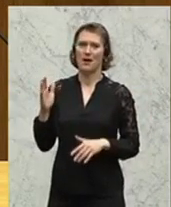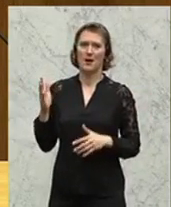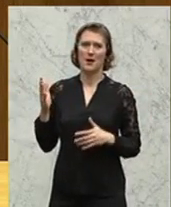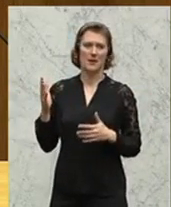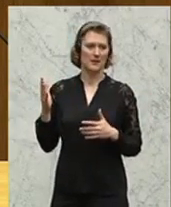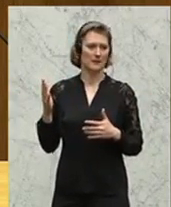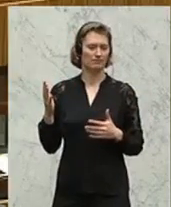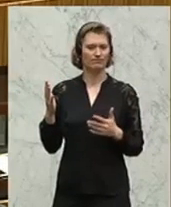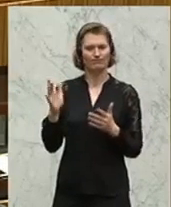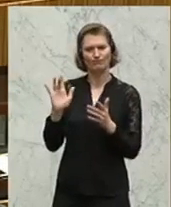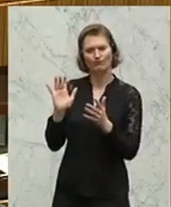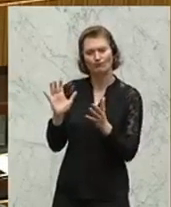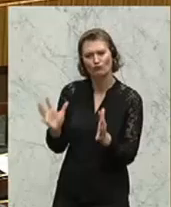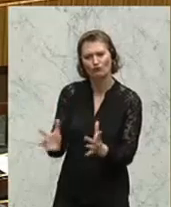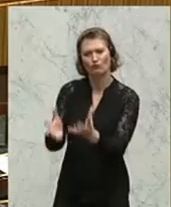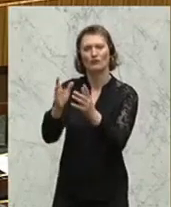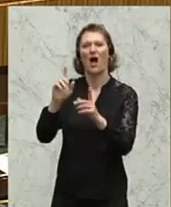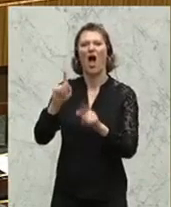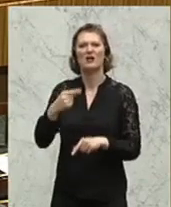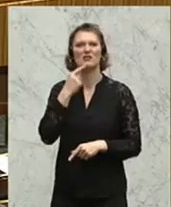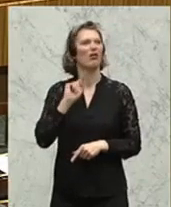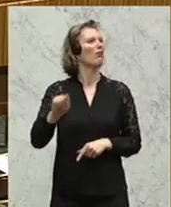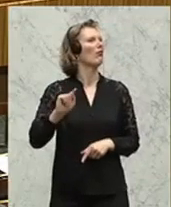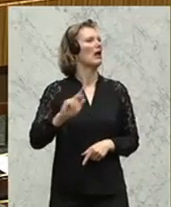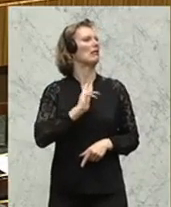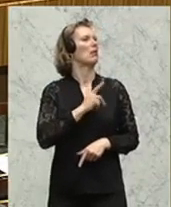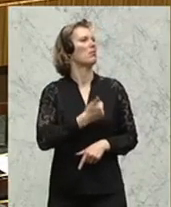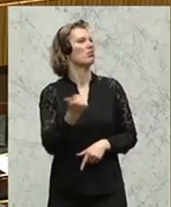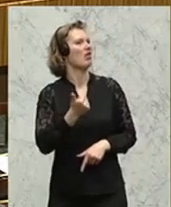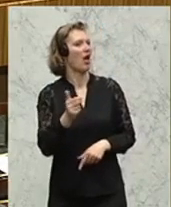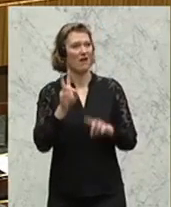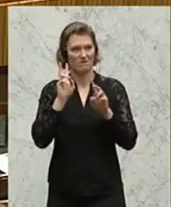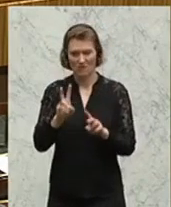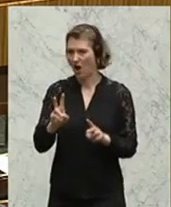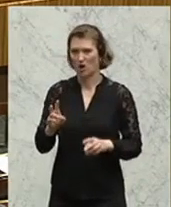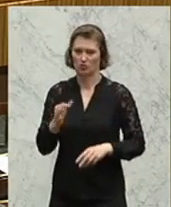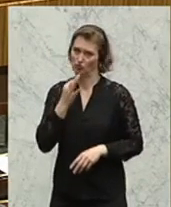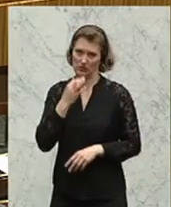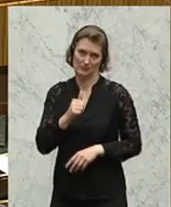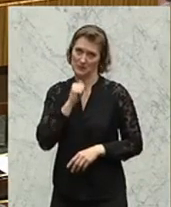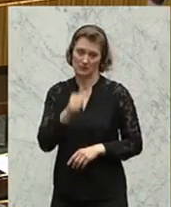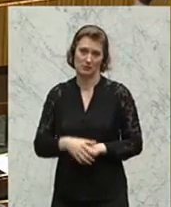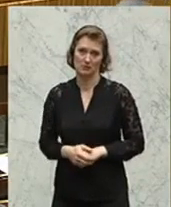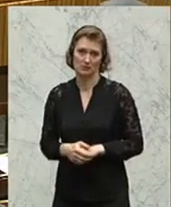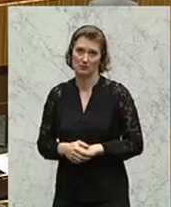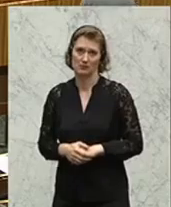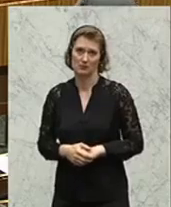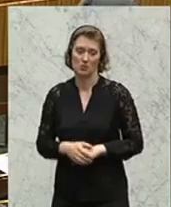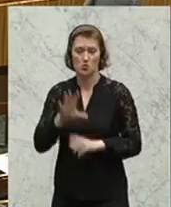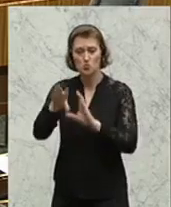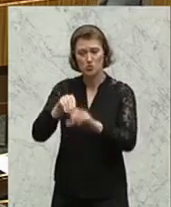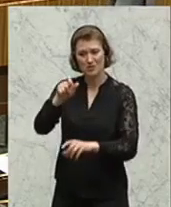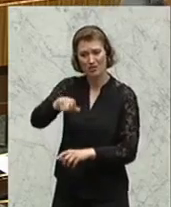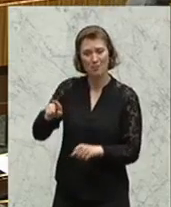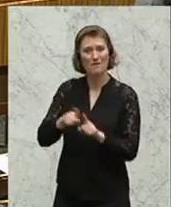auch nicht immer die Unternehmer kriminalisiert und in ein Eck gestellt werden, in das sie nicht hingehören. Denn wir gehen davon aus, dass der